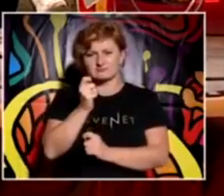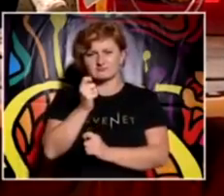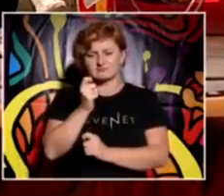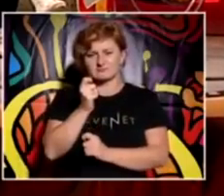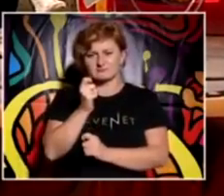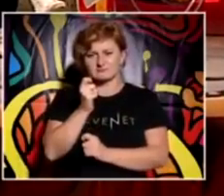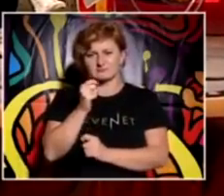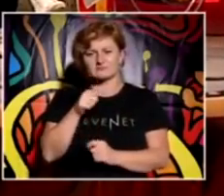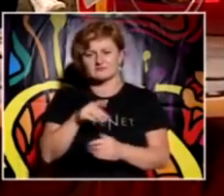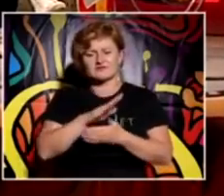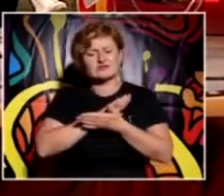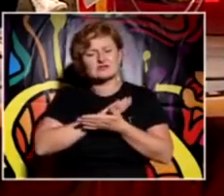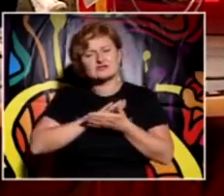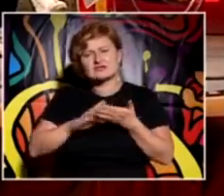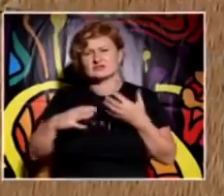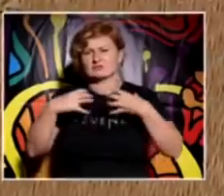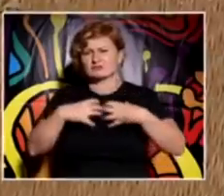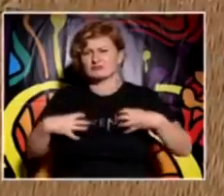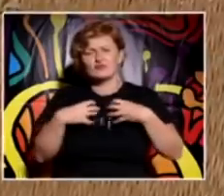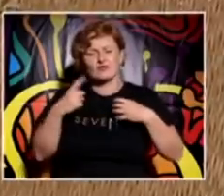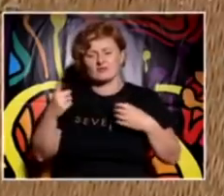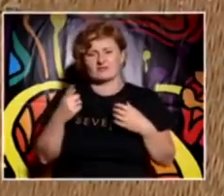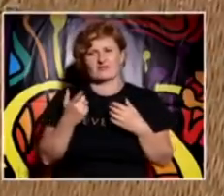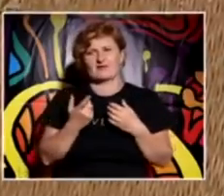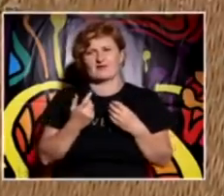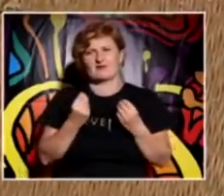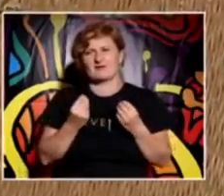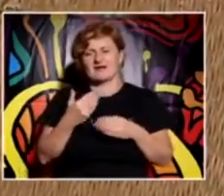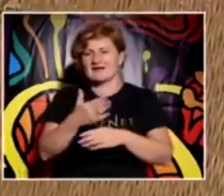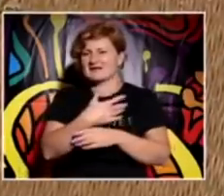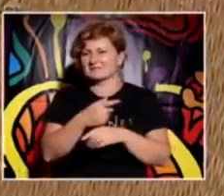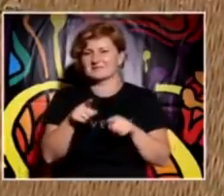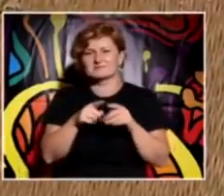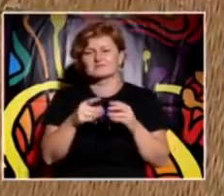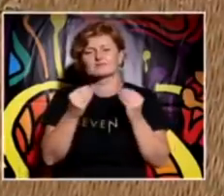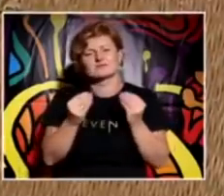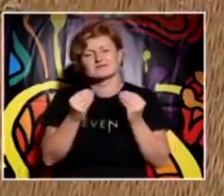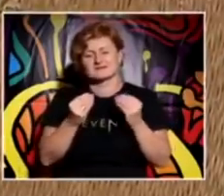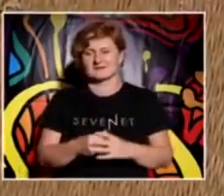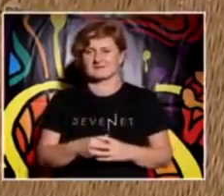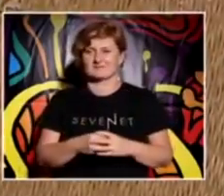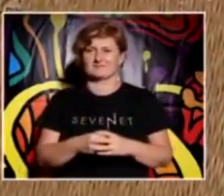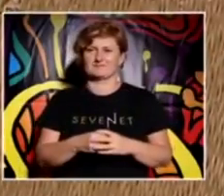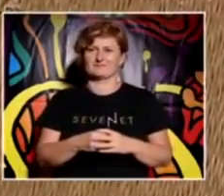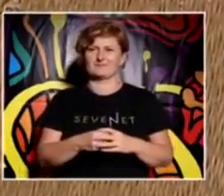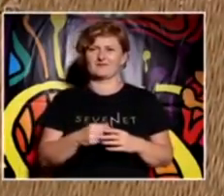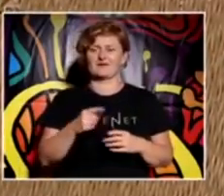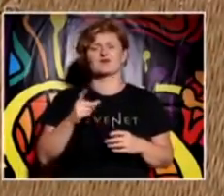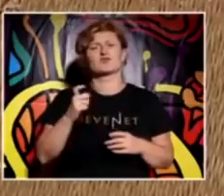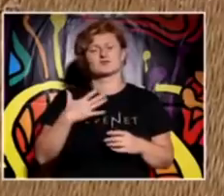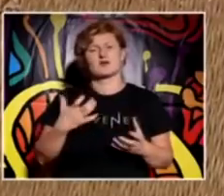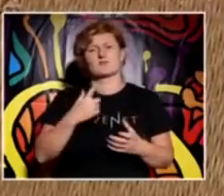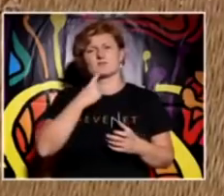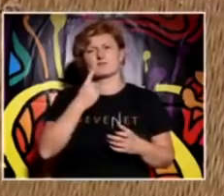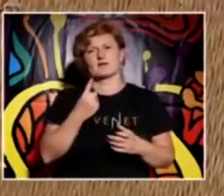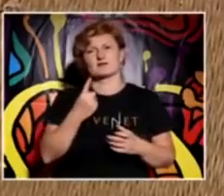i tam jest tak czysta ta przyroda, że no rybki też po prostu były cudowne. Chociaż to, co chciałam powiedzieć, że